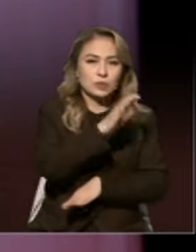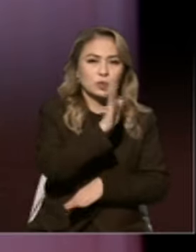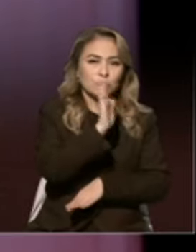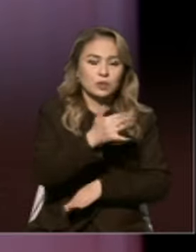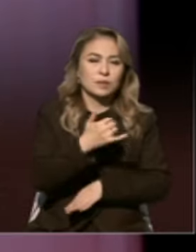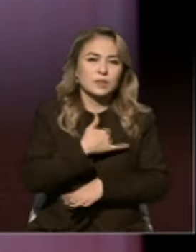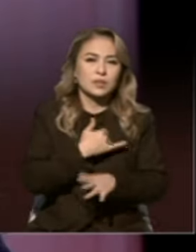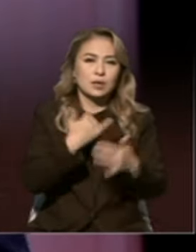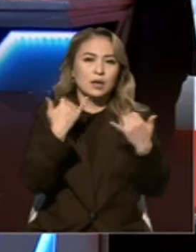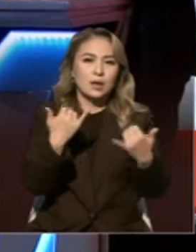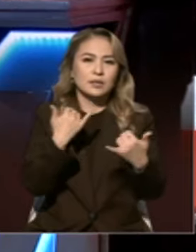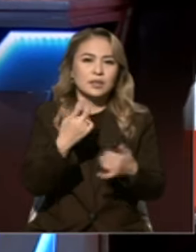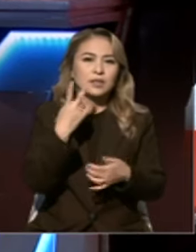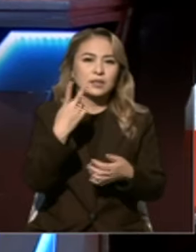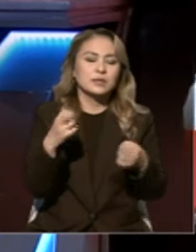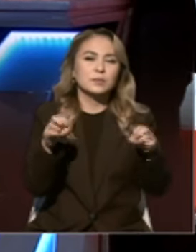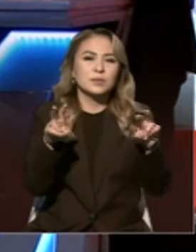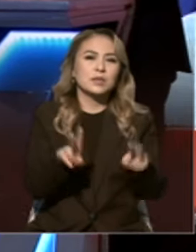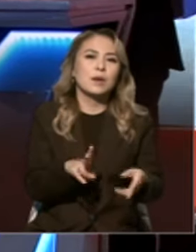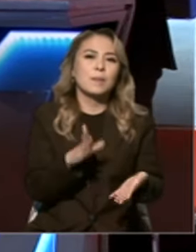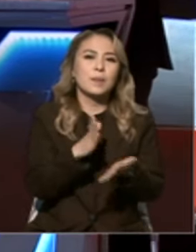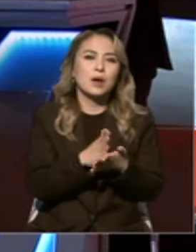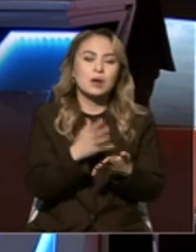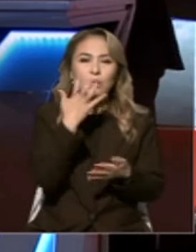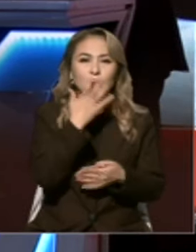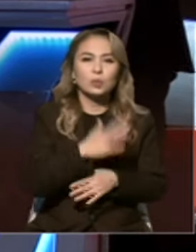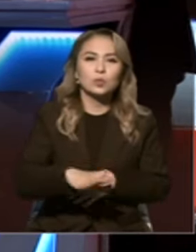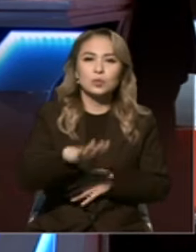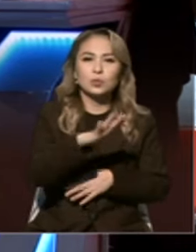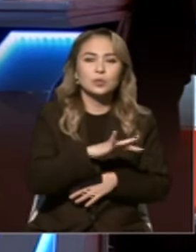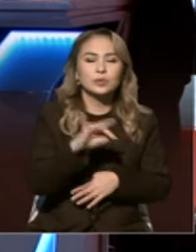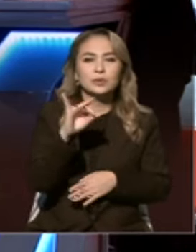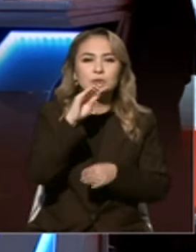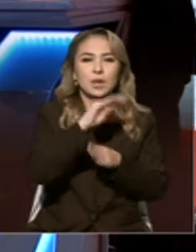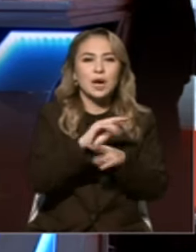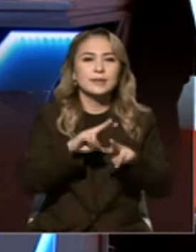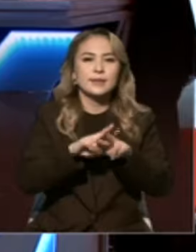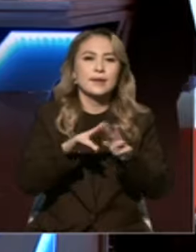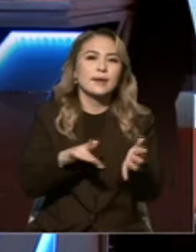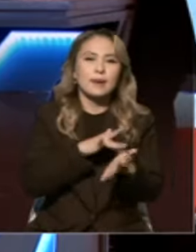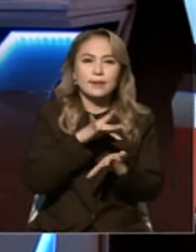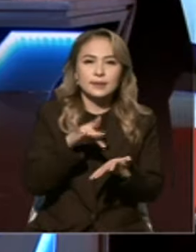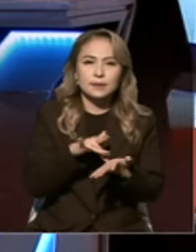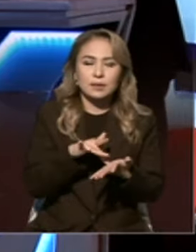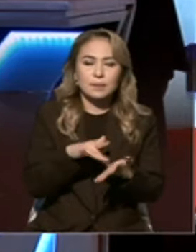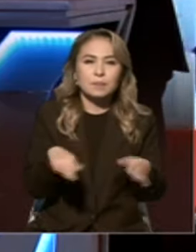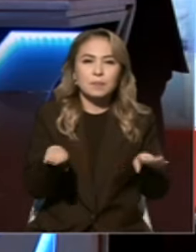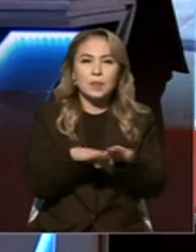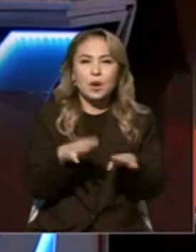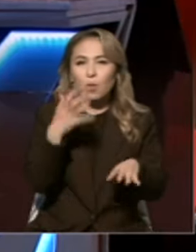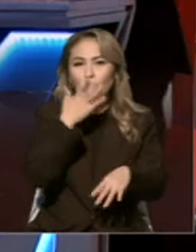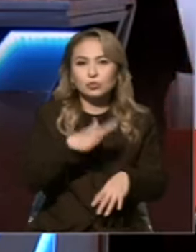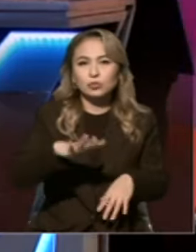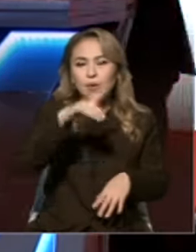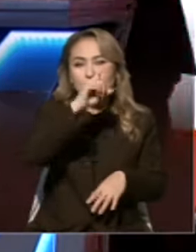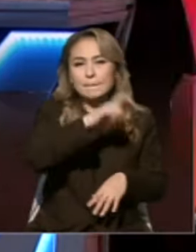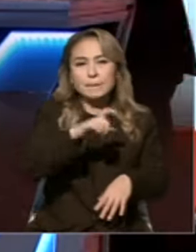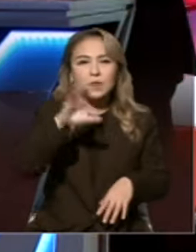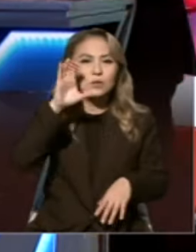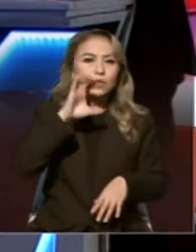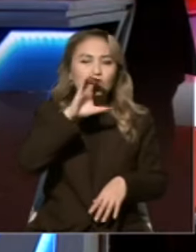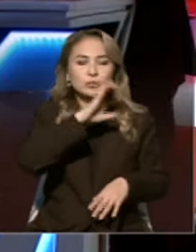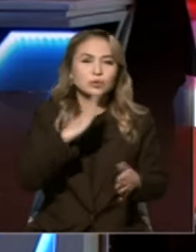бізде қазір екі жерде мамандар дайындайды. Ол оңтүстікте, және осы Астана қаласында. Бірақ та оңтүстіктің балаларын